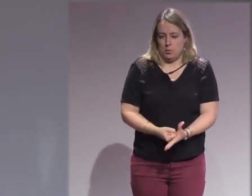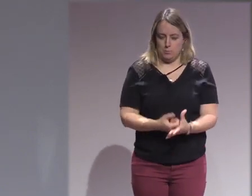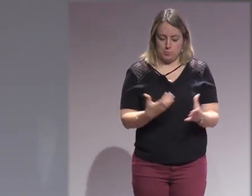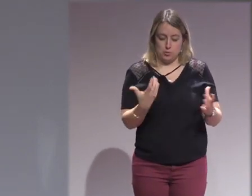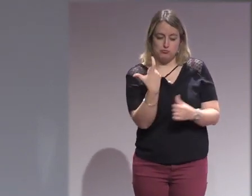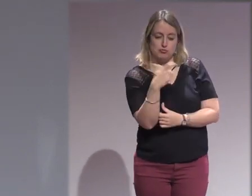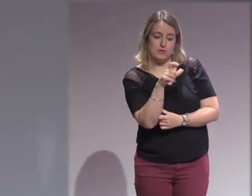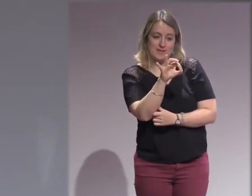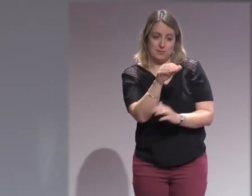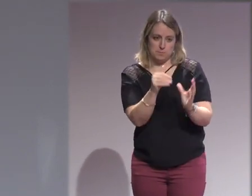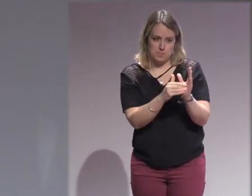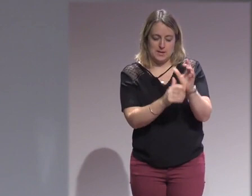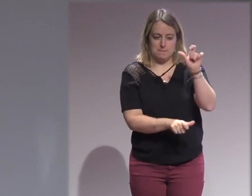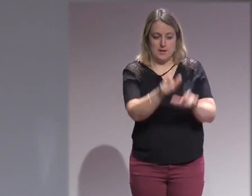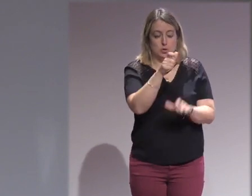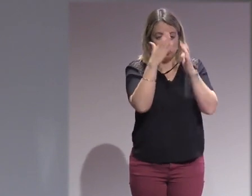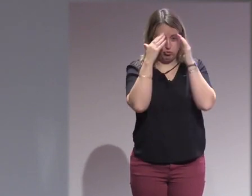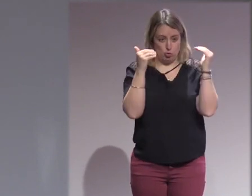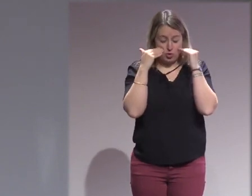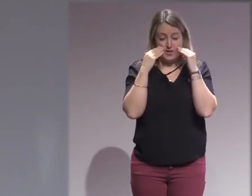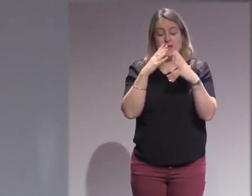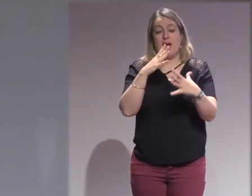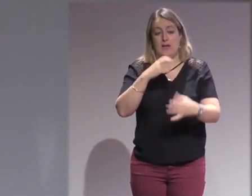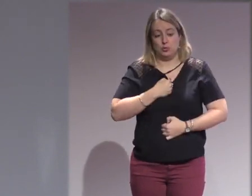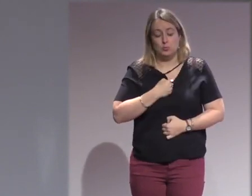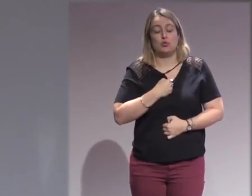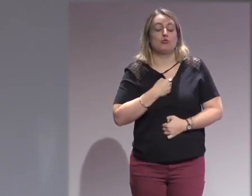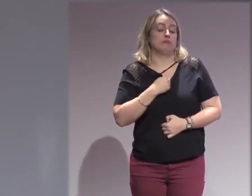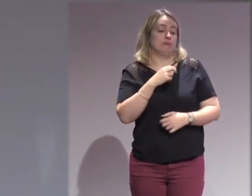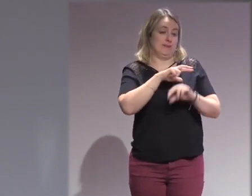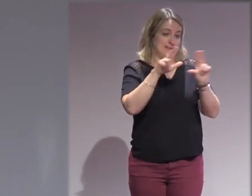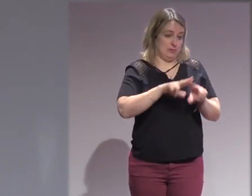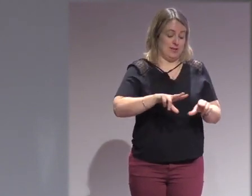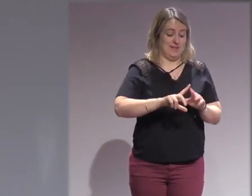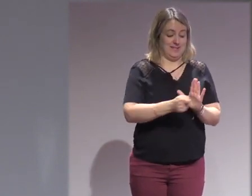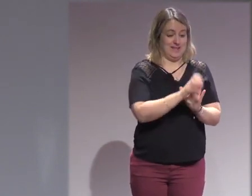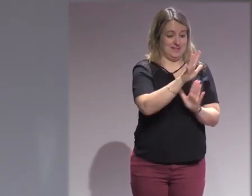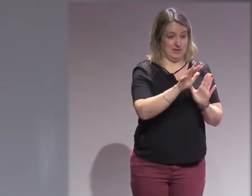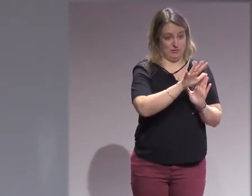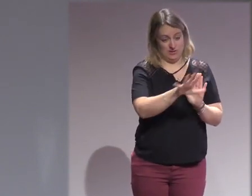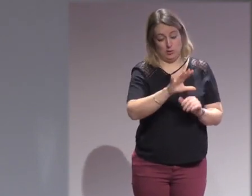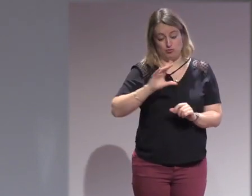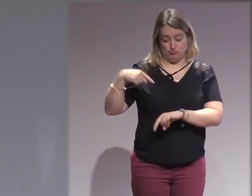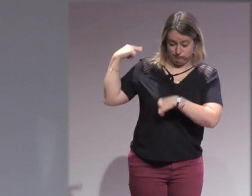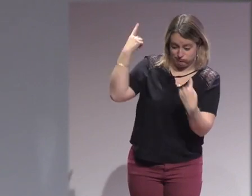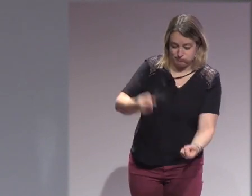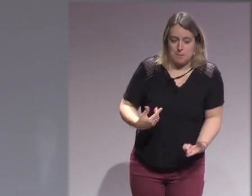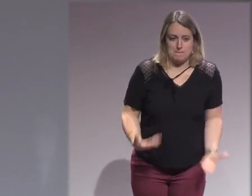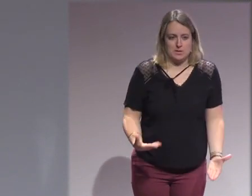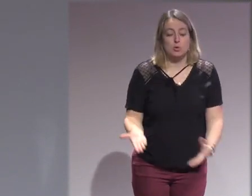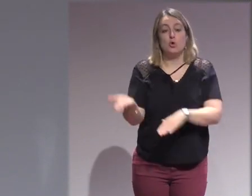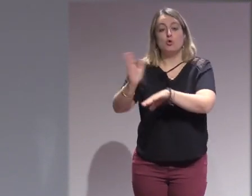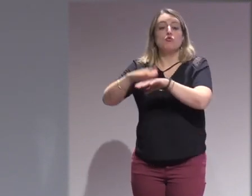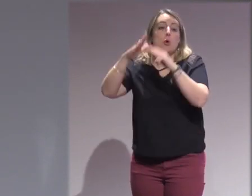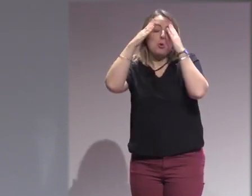au moins 250 000 personnes coréennes qui ont été adoptées à l'international depuis 1955. Or, la Corée du Sud n'est plus du tout un pays du Sud